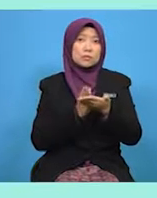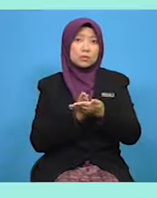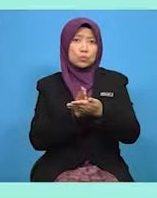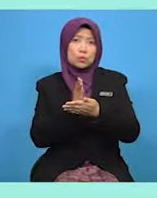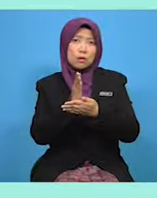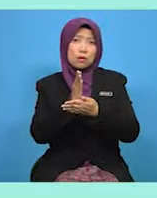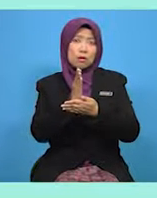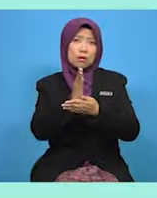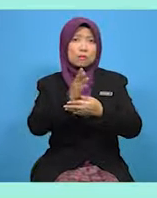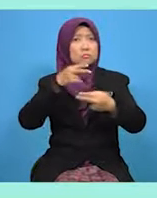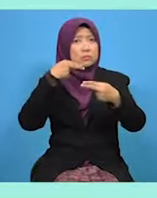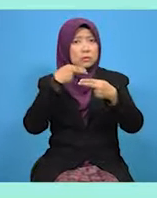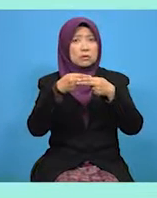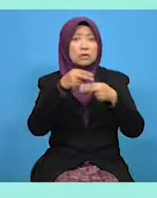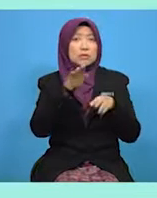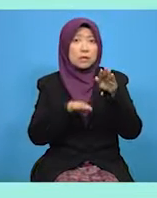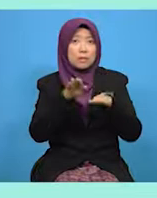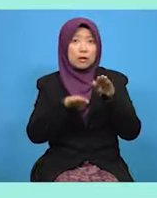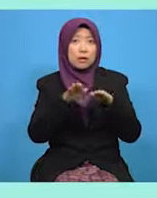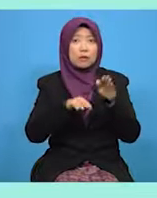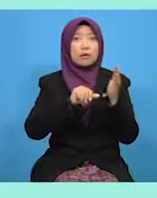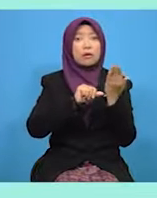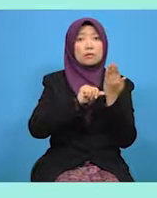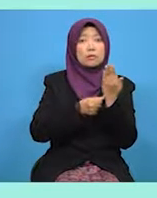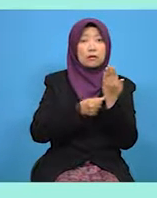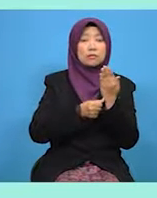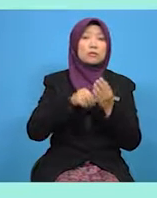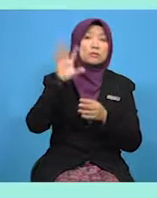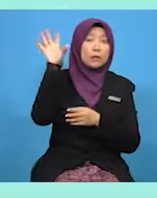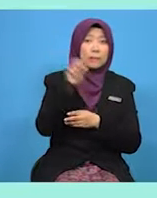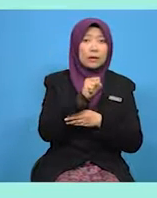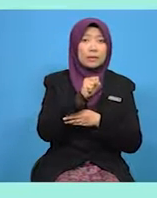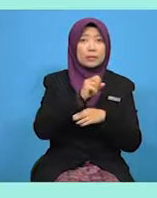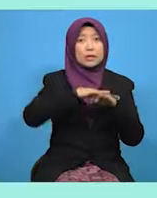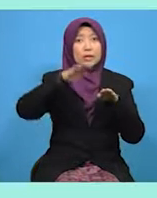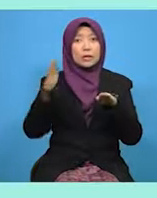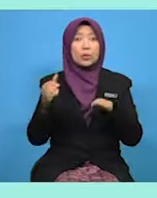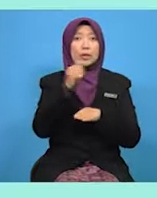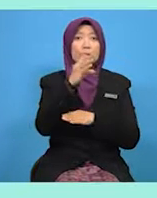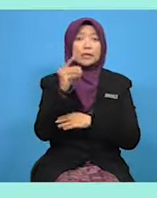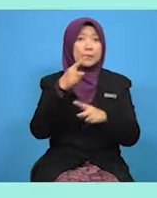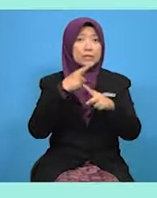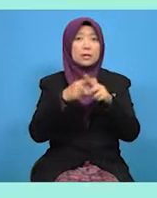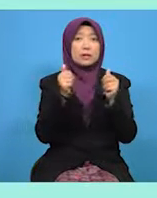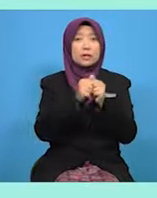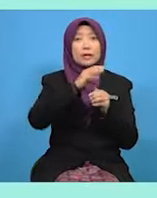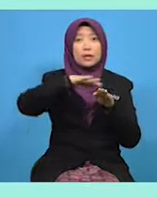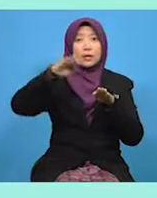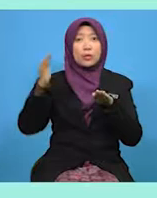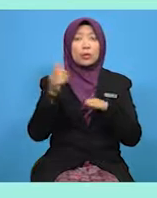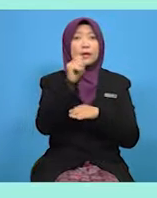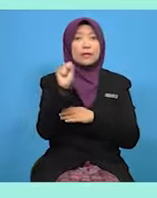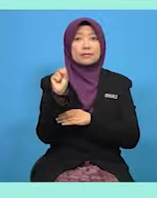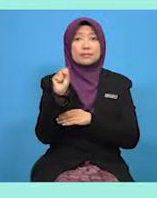berterusan sehingga keseimbangan asal tercapai pada kilo AD bersilang dengan kilo